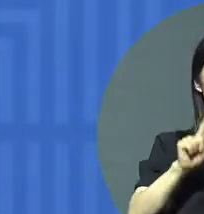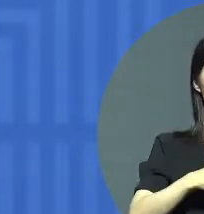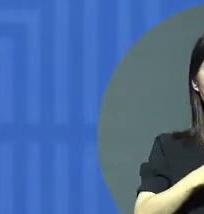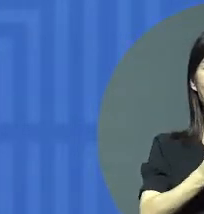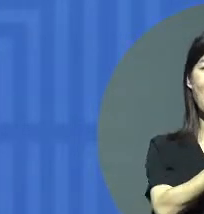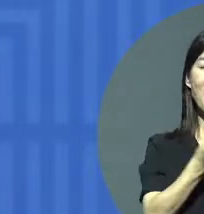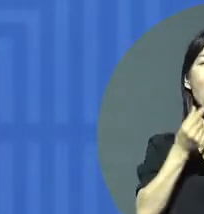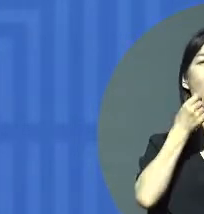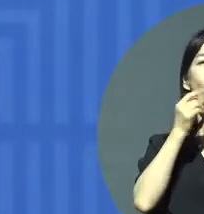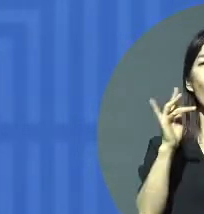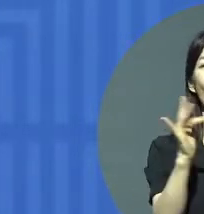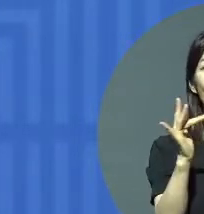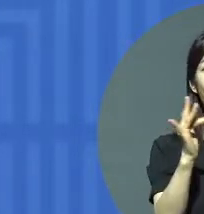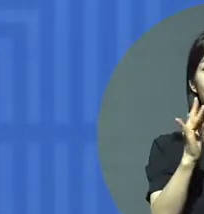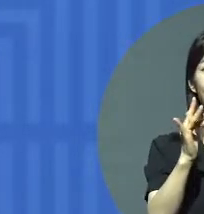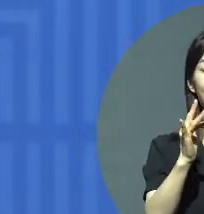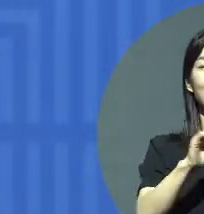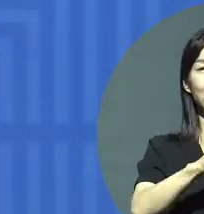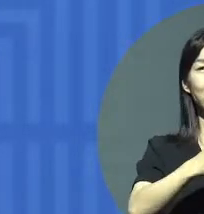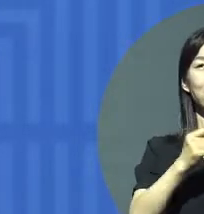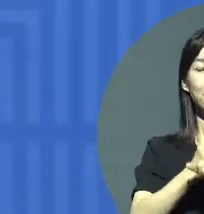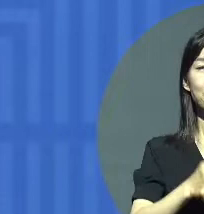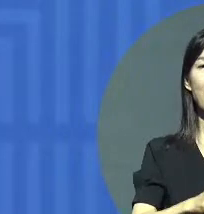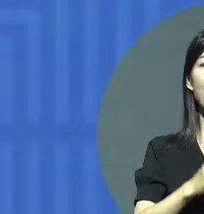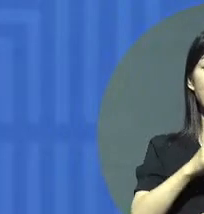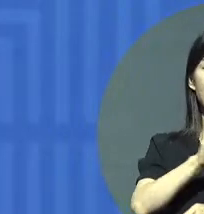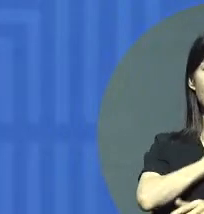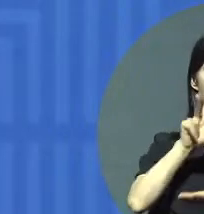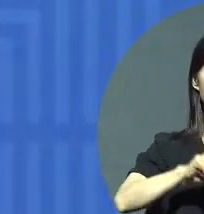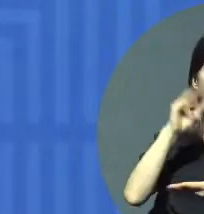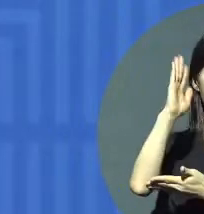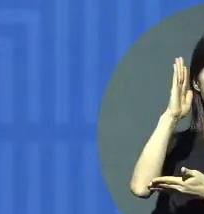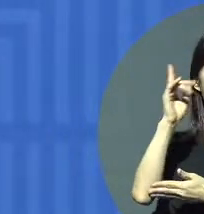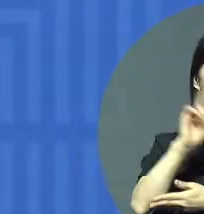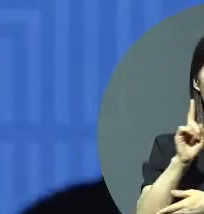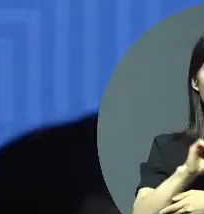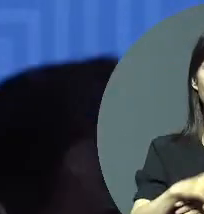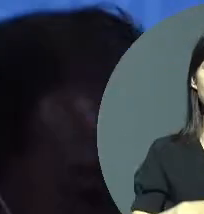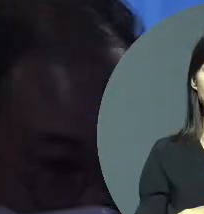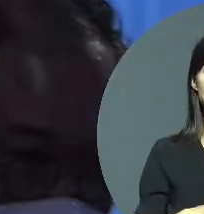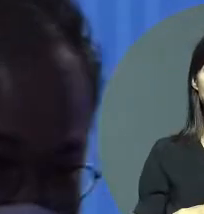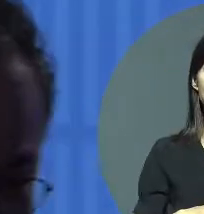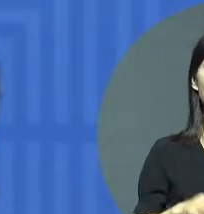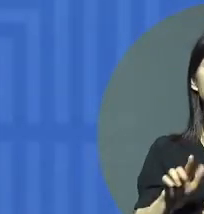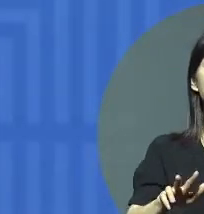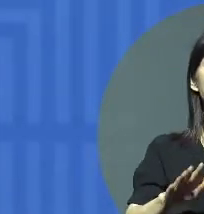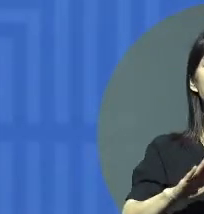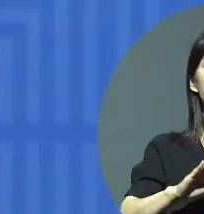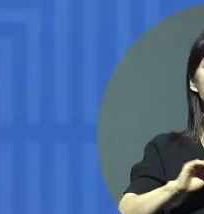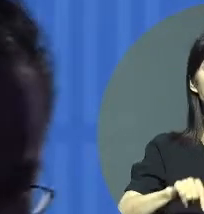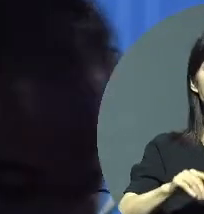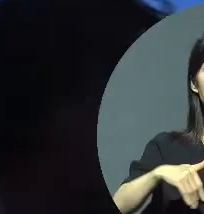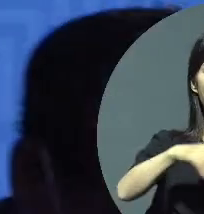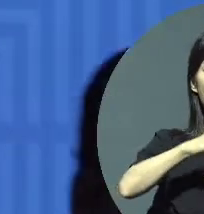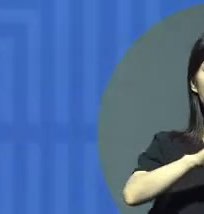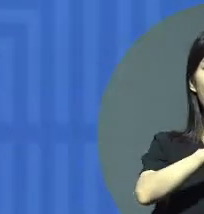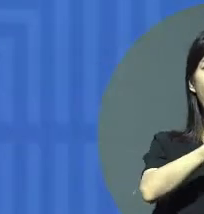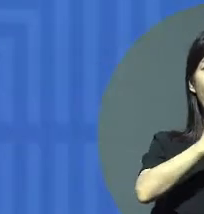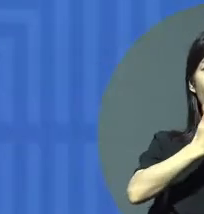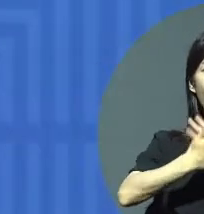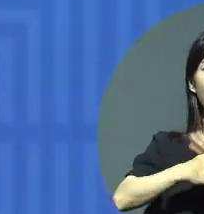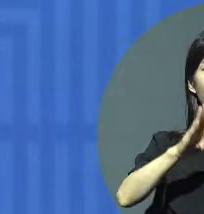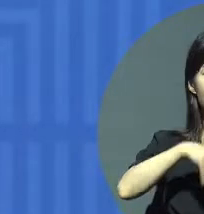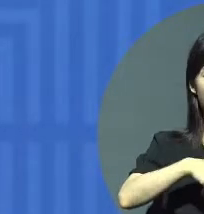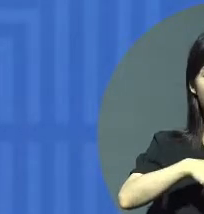양해 부탁드리면서요. 강연 주제는 Design for our changing times, 변화하는 시대에서